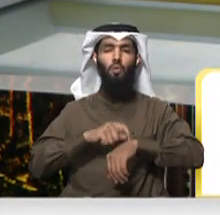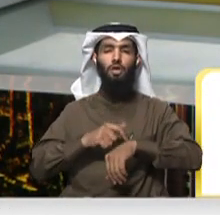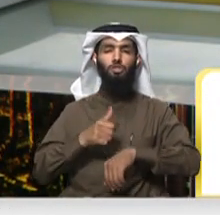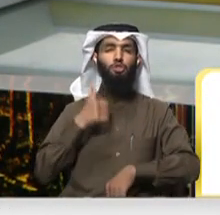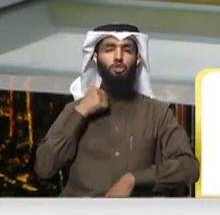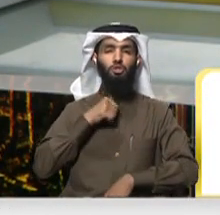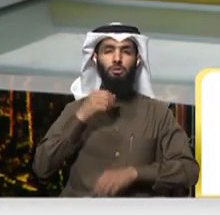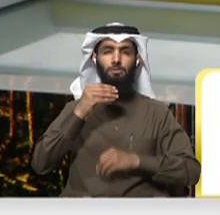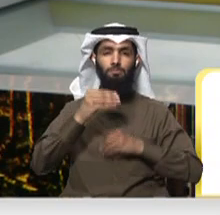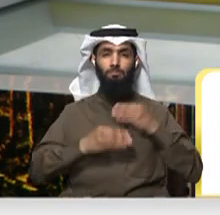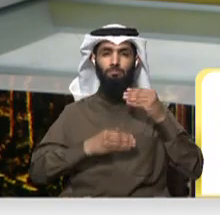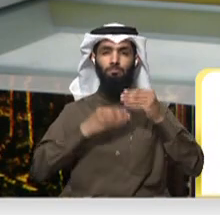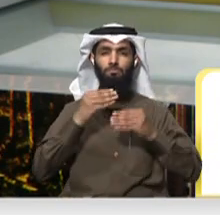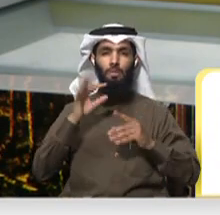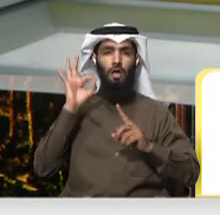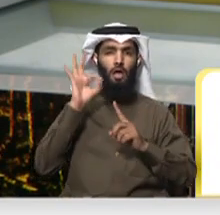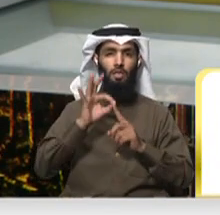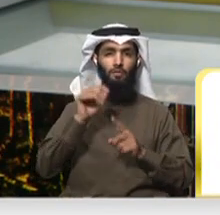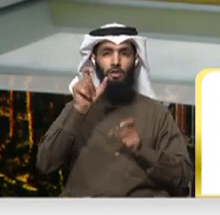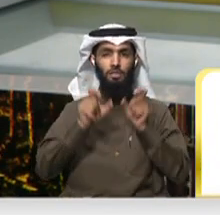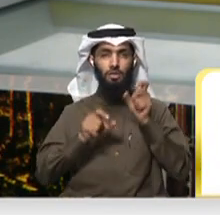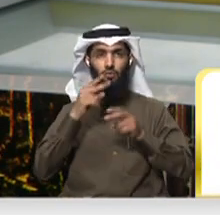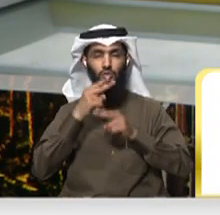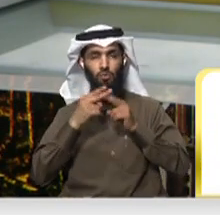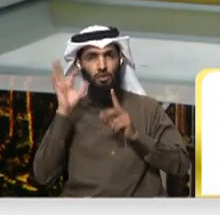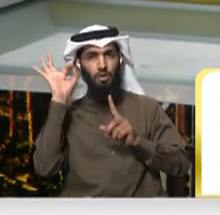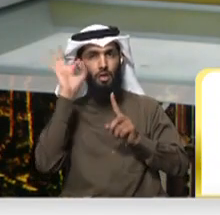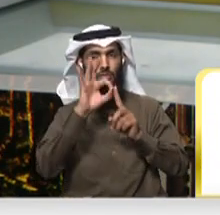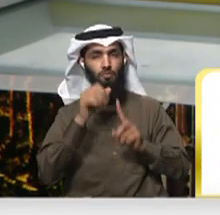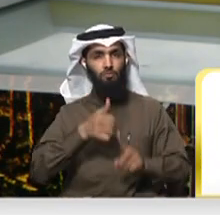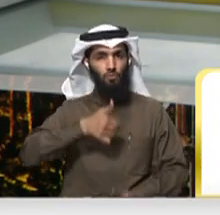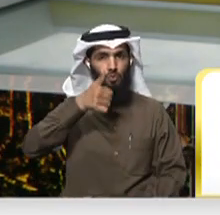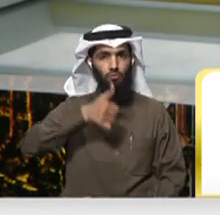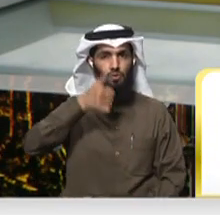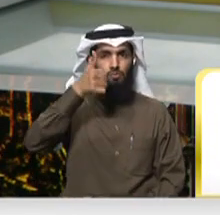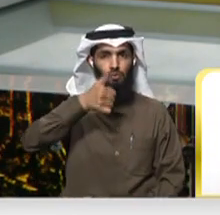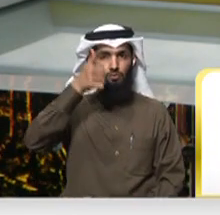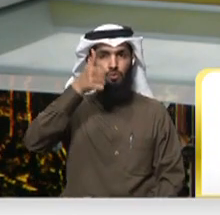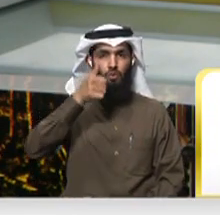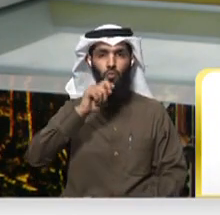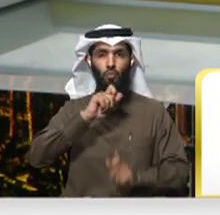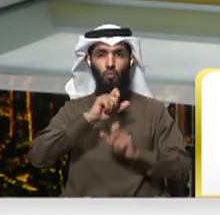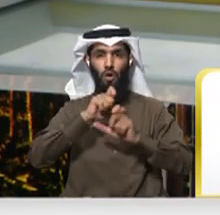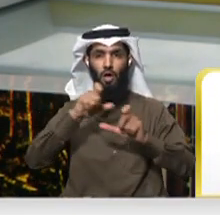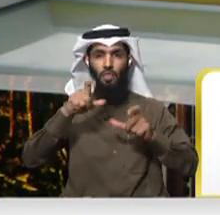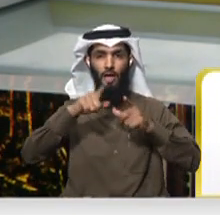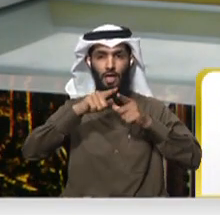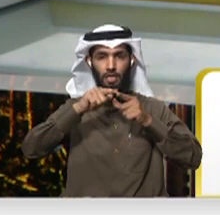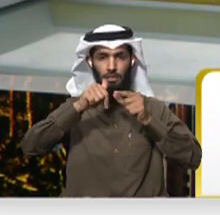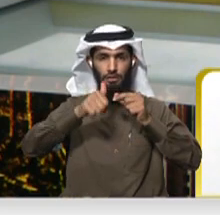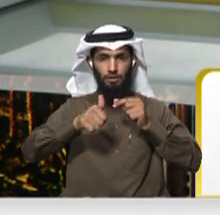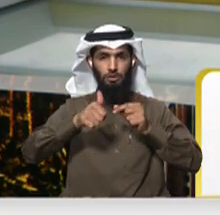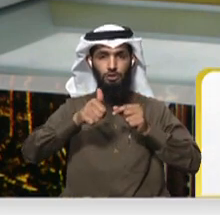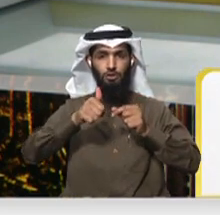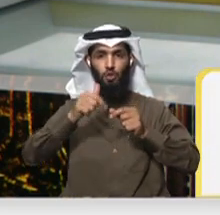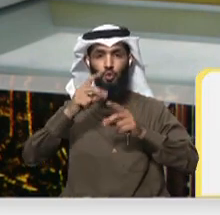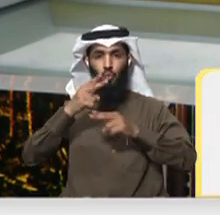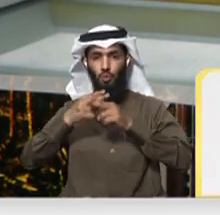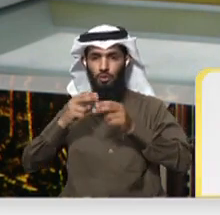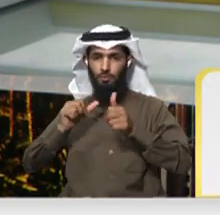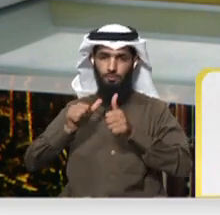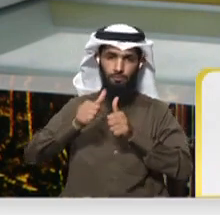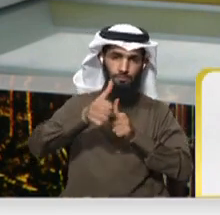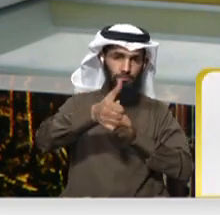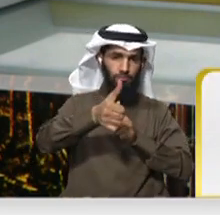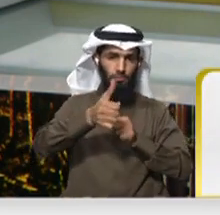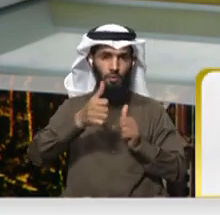يرسم نظره الامل في عيون المواطنين لتعود الكويت في مضمار الرياضه الخارجيه من خلال ايجاد حلولا